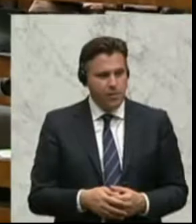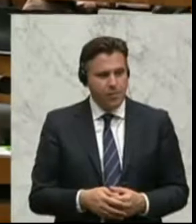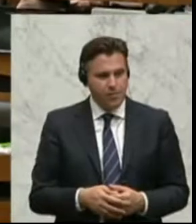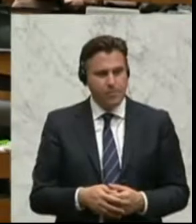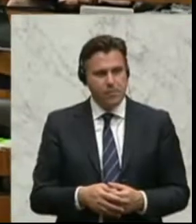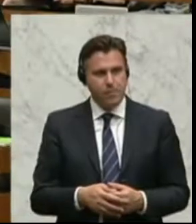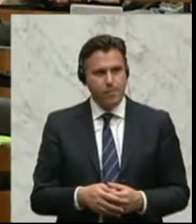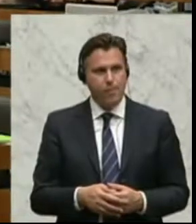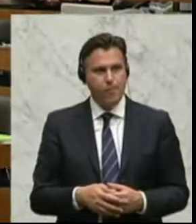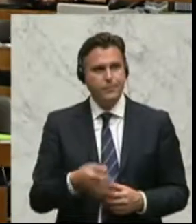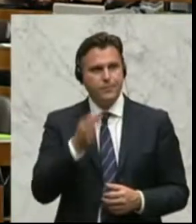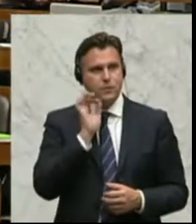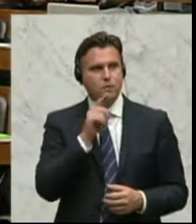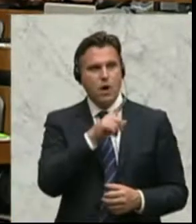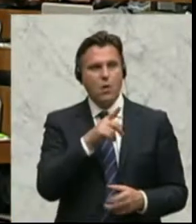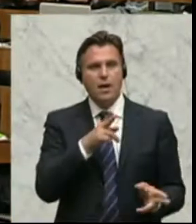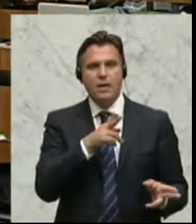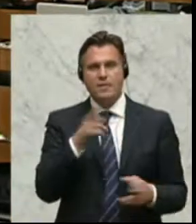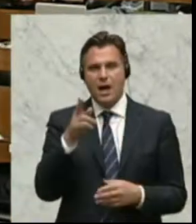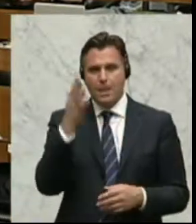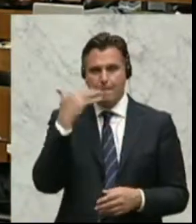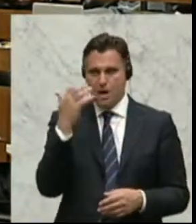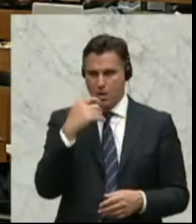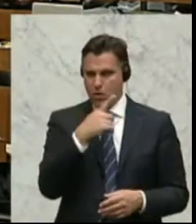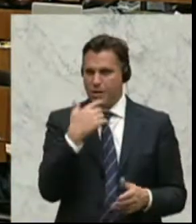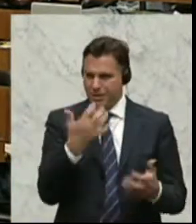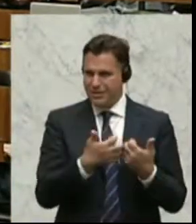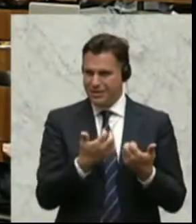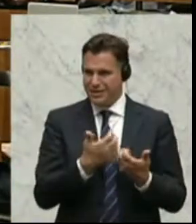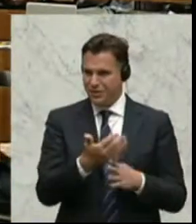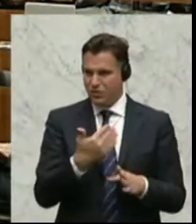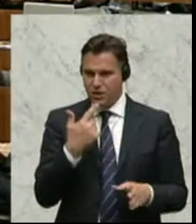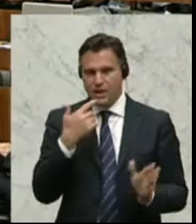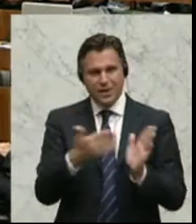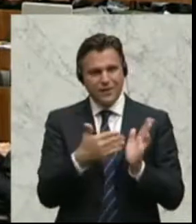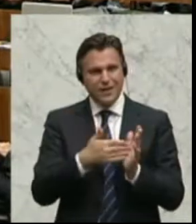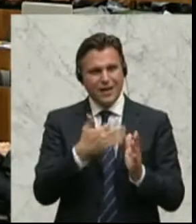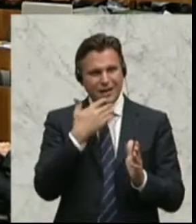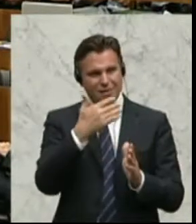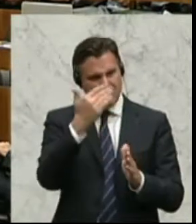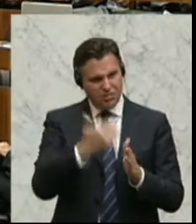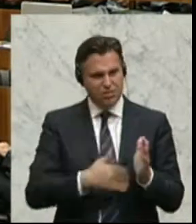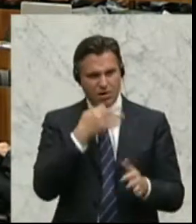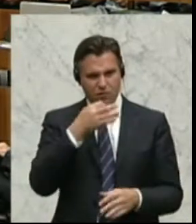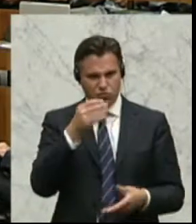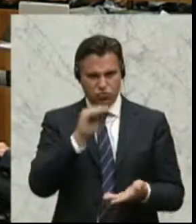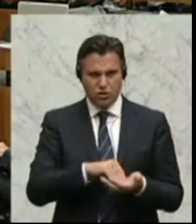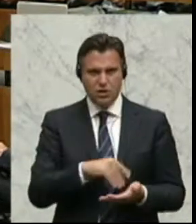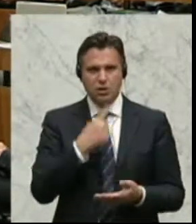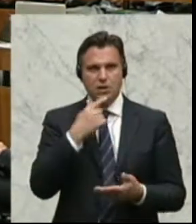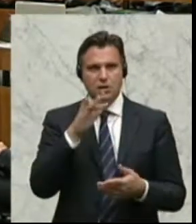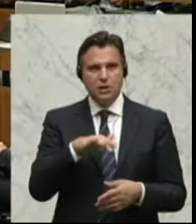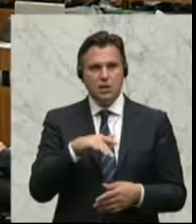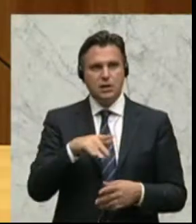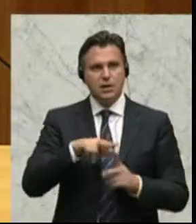die Frau Nachbauer gesagt hat und was auch in der dringlichen Anfrage drinnen steht, nämlich, wenn man die Entlastungswünsche des Team Stronachs zur